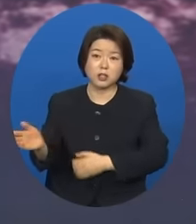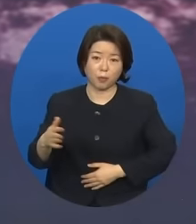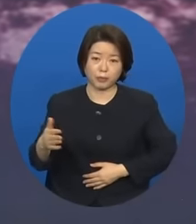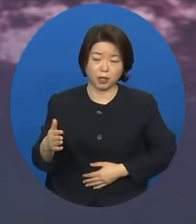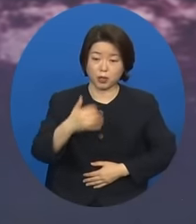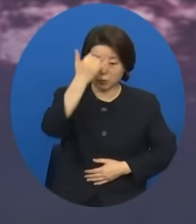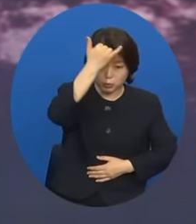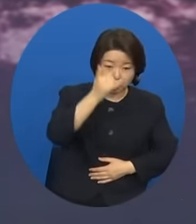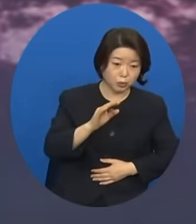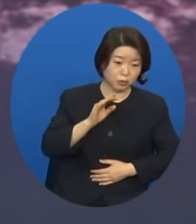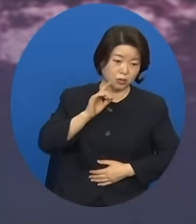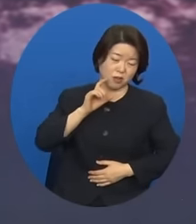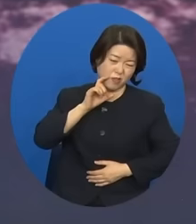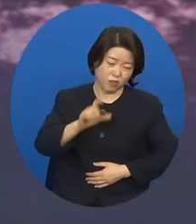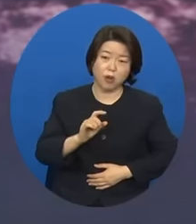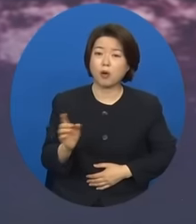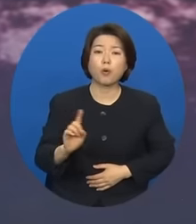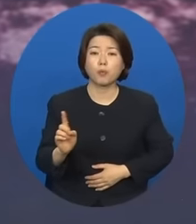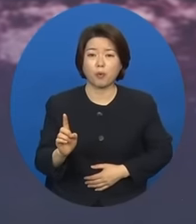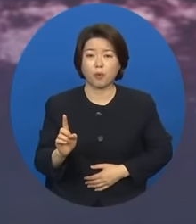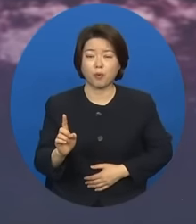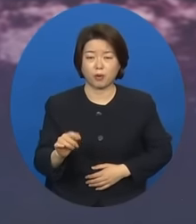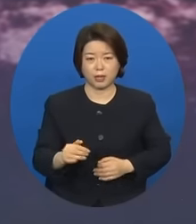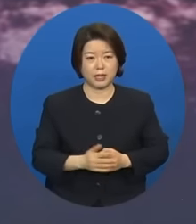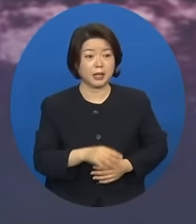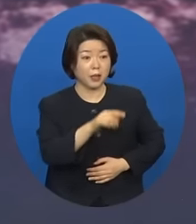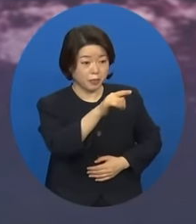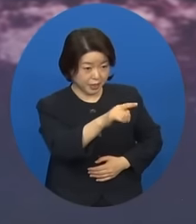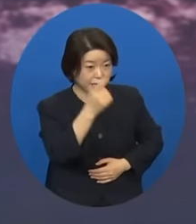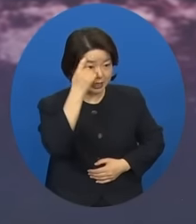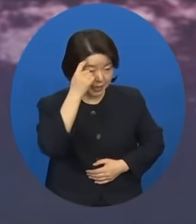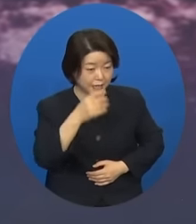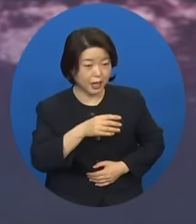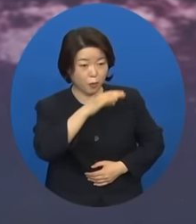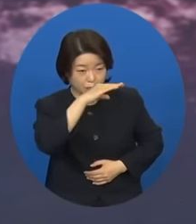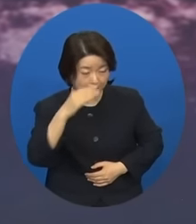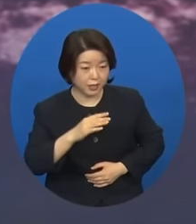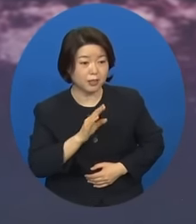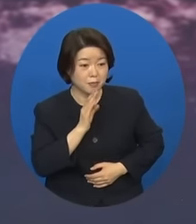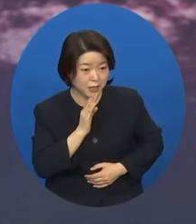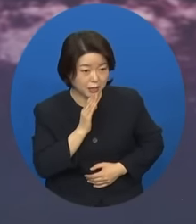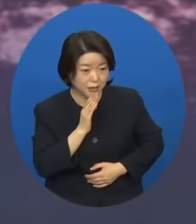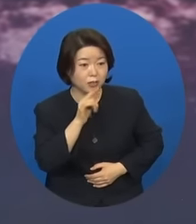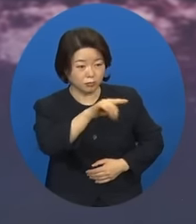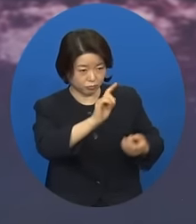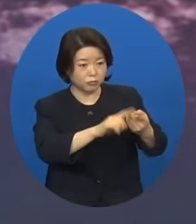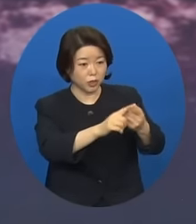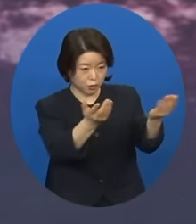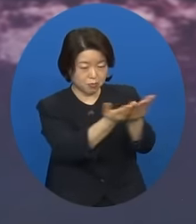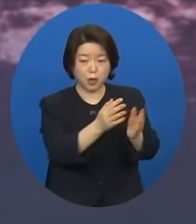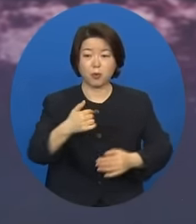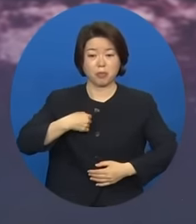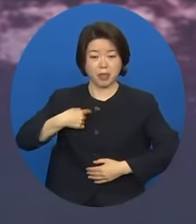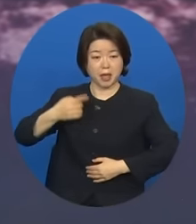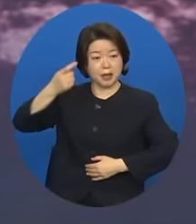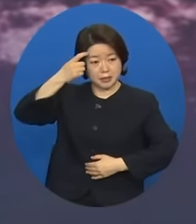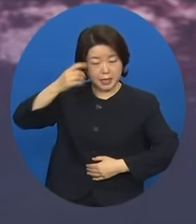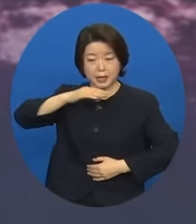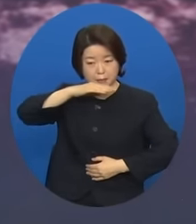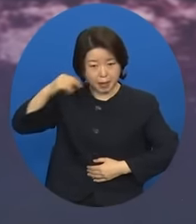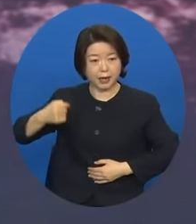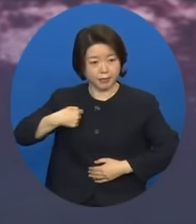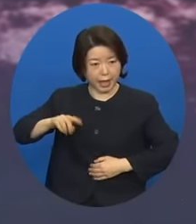어디 있냐이 거예요 그러면서 이런 얘기를 해요 너에게 옳은 것이 너에게 옳고 나에게 옳은 것이 나에게 옳다 그래서 자신의 생활